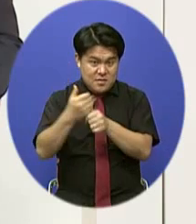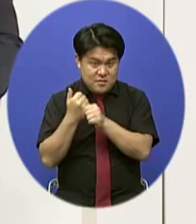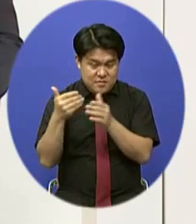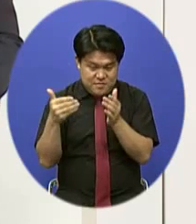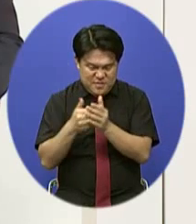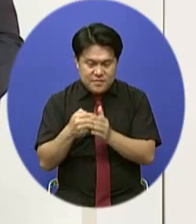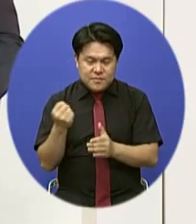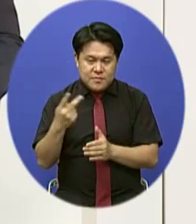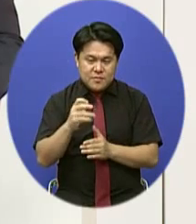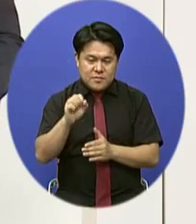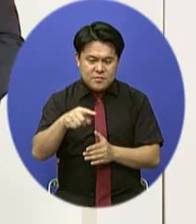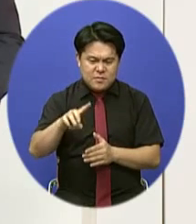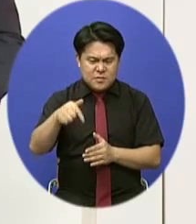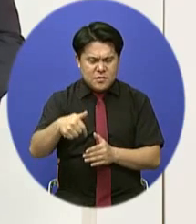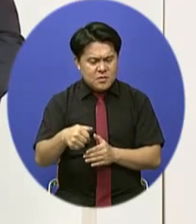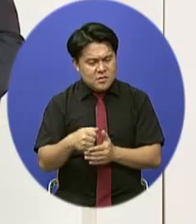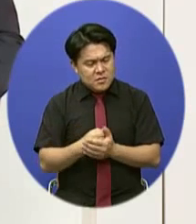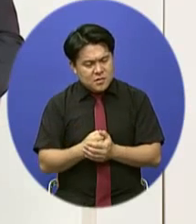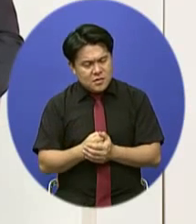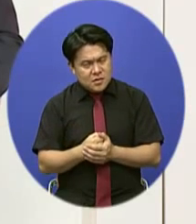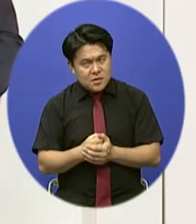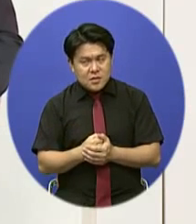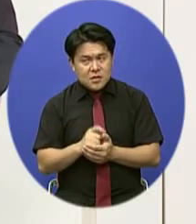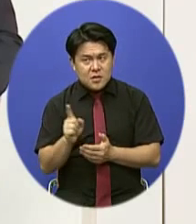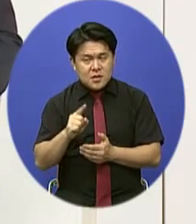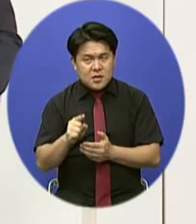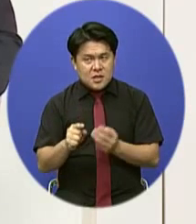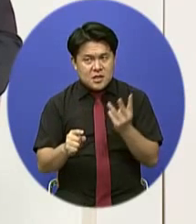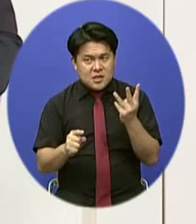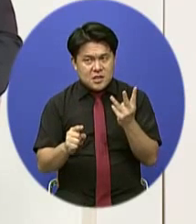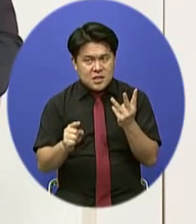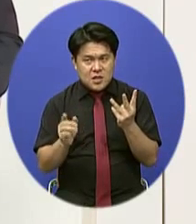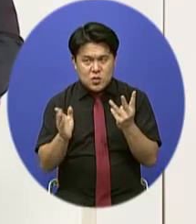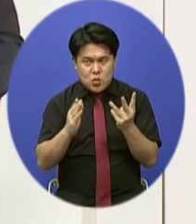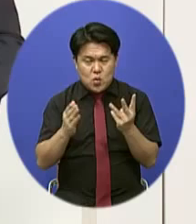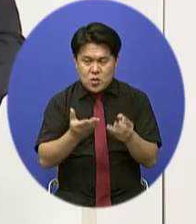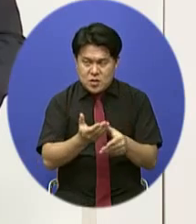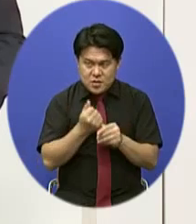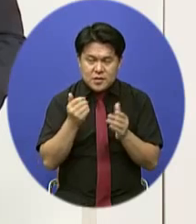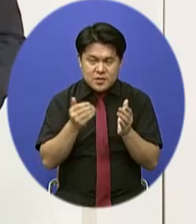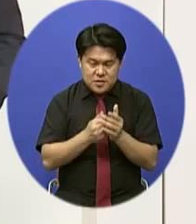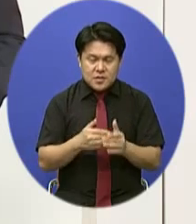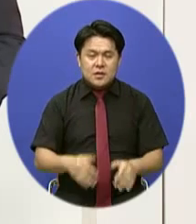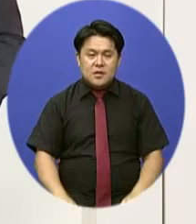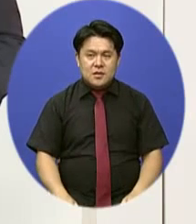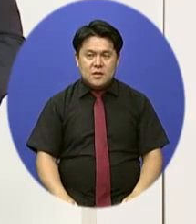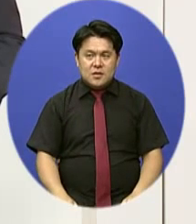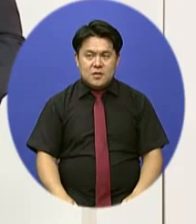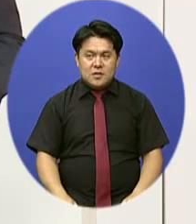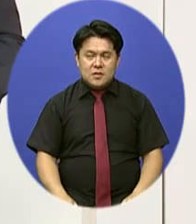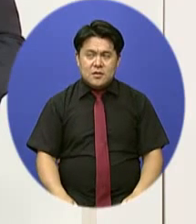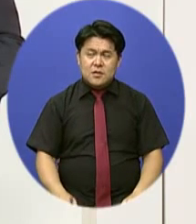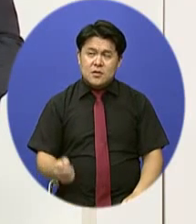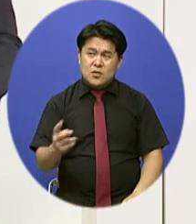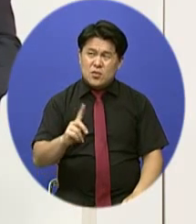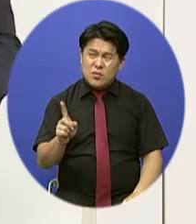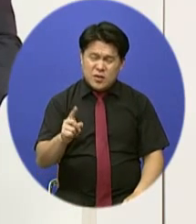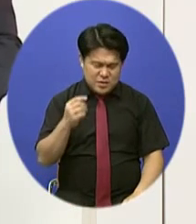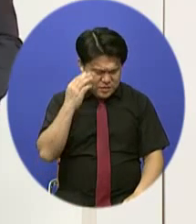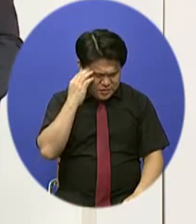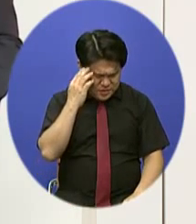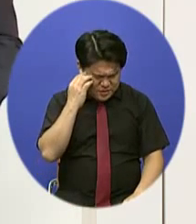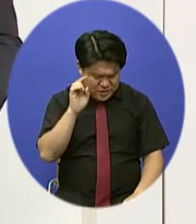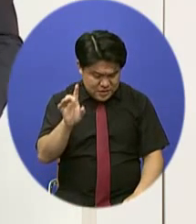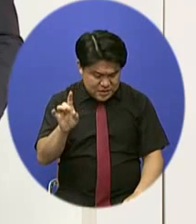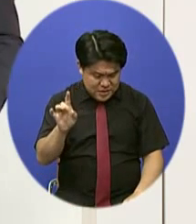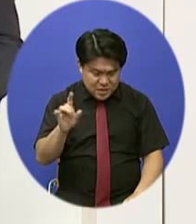오. 우럭 한 세 자반짜리 세 마리 잡고 광 저기 그리고 또 뭐야 또